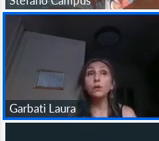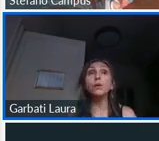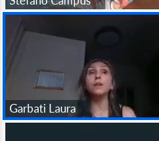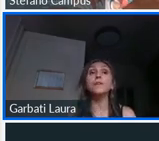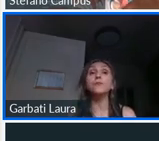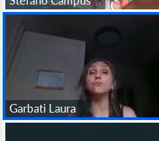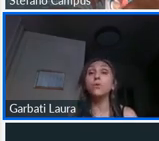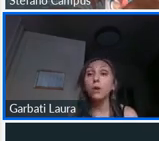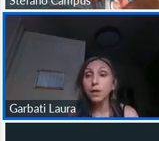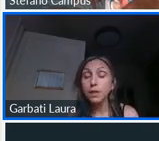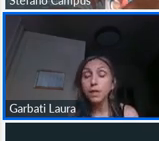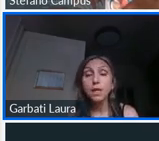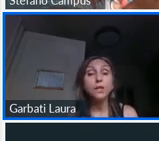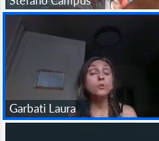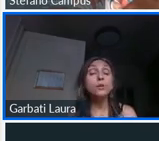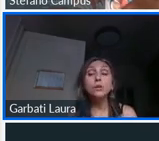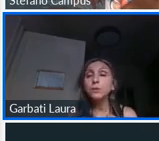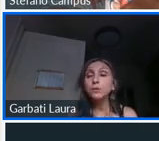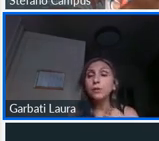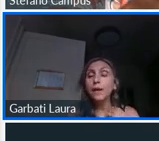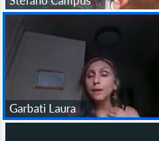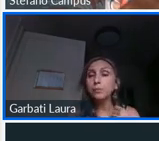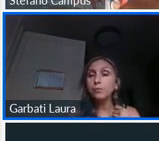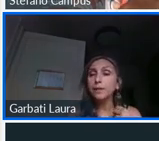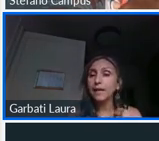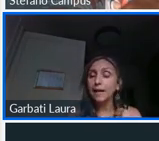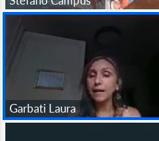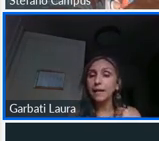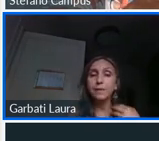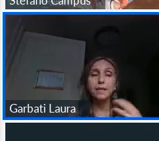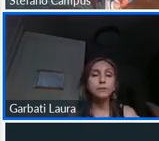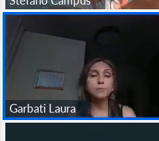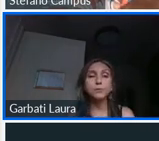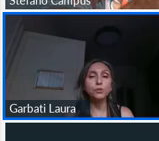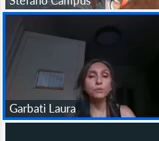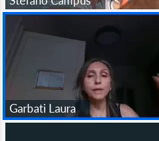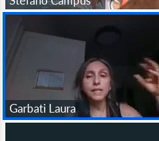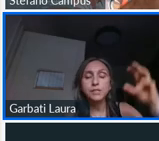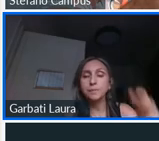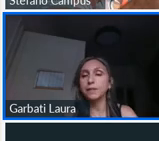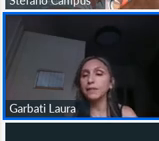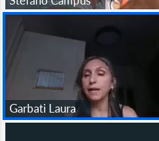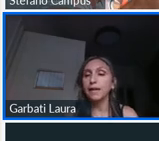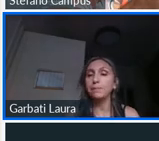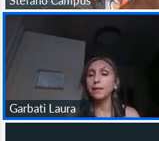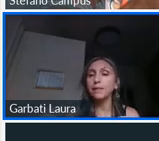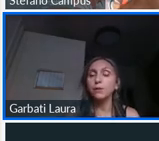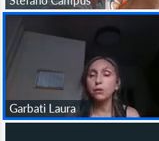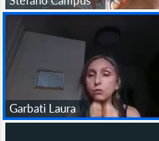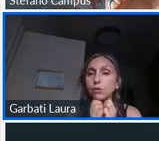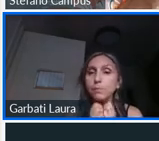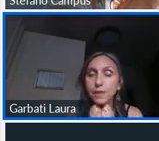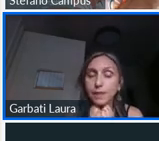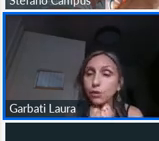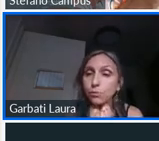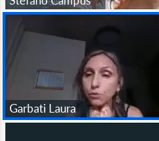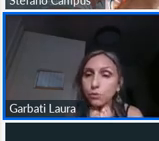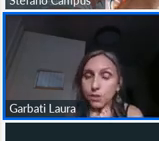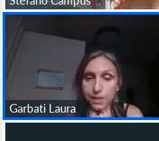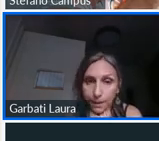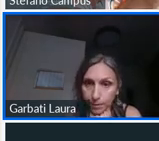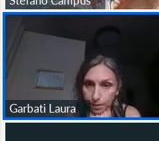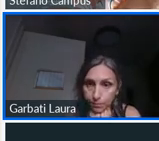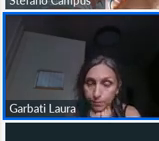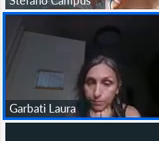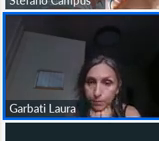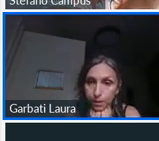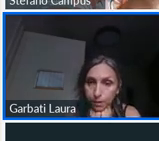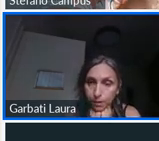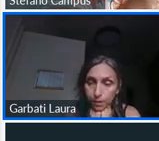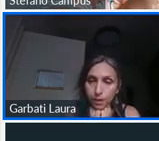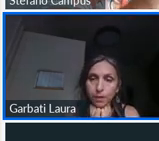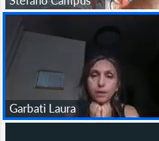database, quello che viene fuori non lo potrò mai pubblicare, perché non potrò mai rispettare pallino rosso e pallino blu